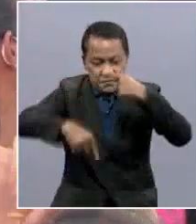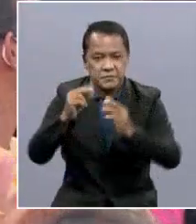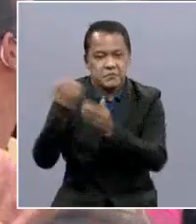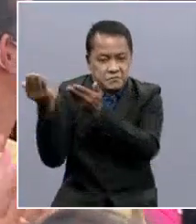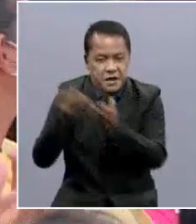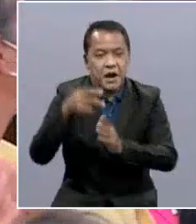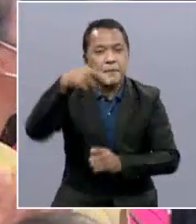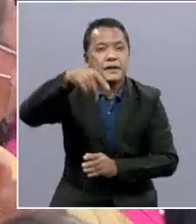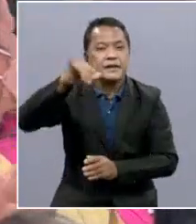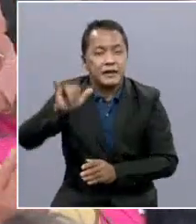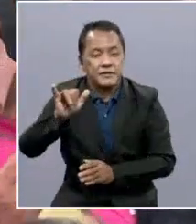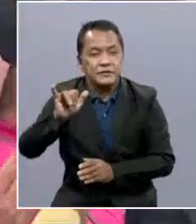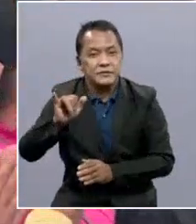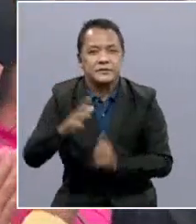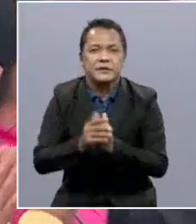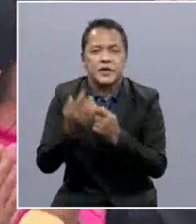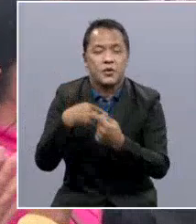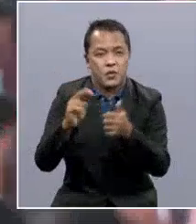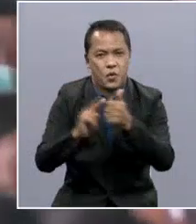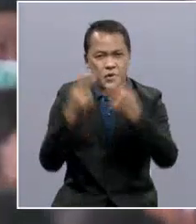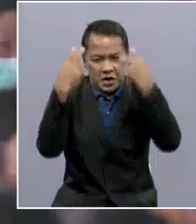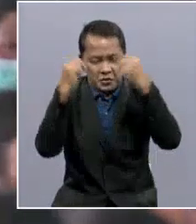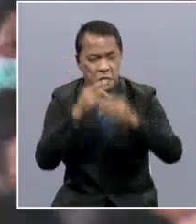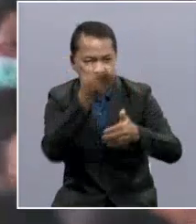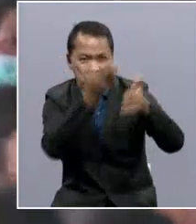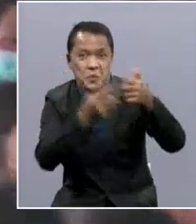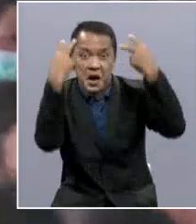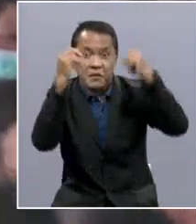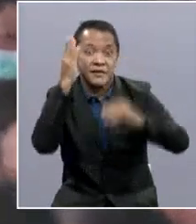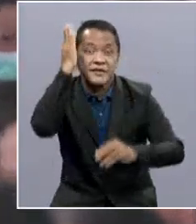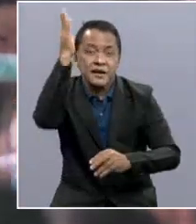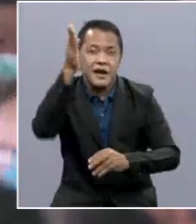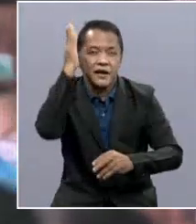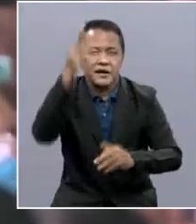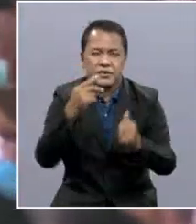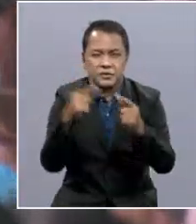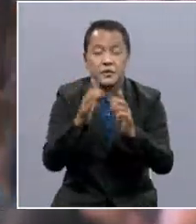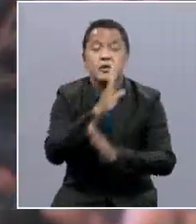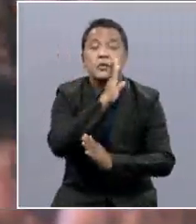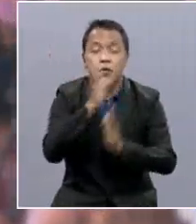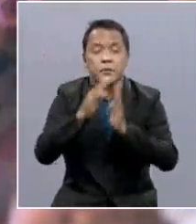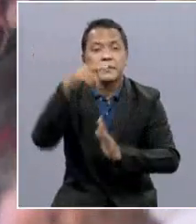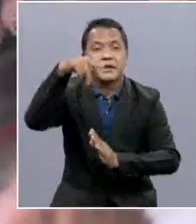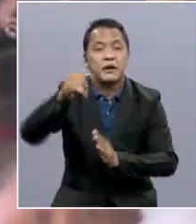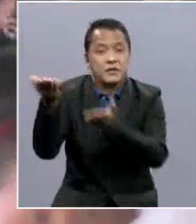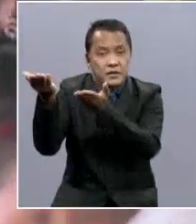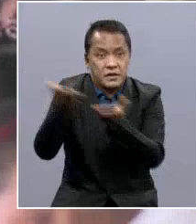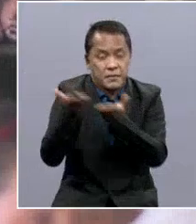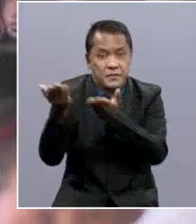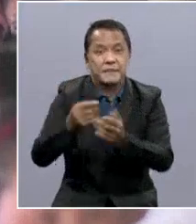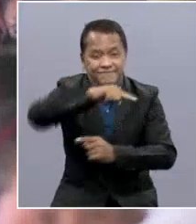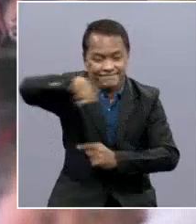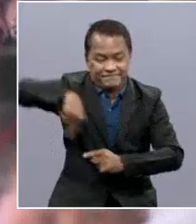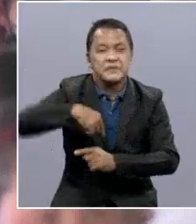เยือนจังหวัดพะเยาแล้วนี่พูดถึงบิ๊กป้อมแบบนี้เลยอ่ะเรียกว่าเป็นว่าที่นายกแล้วก็บอกว่าถ้าคนพะเยามารอต้อนรับกันแบบ